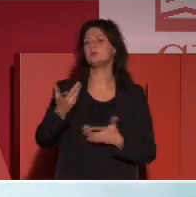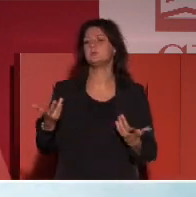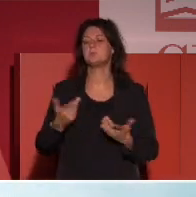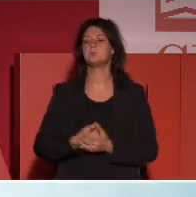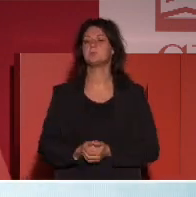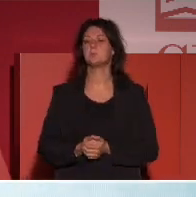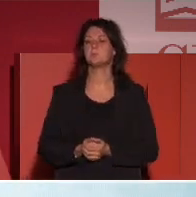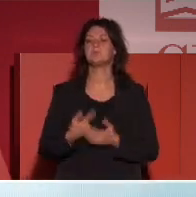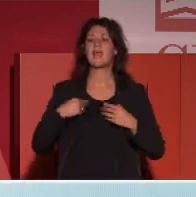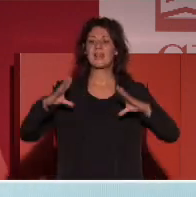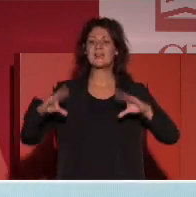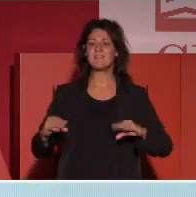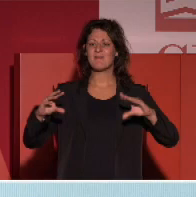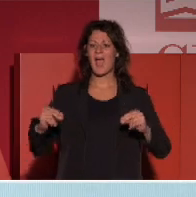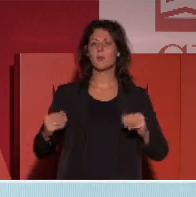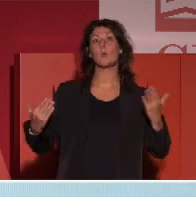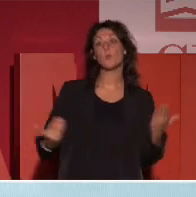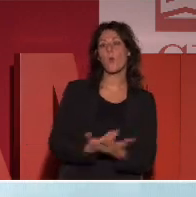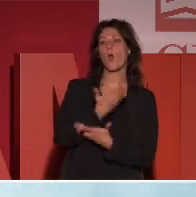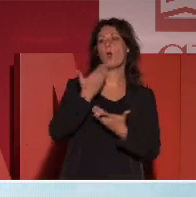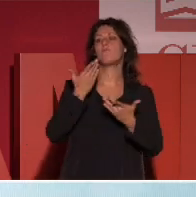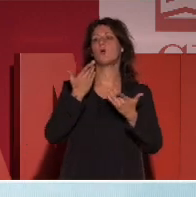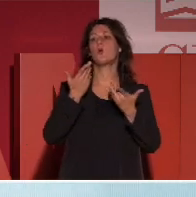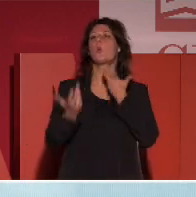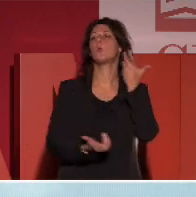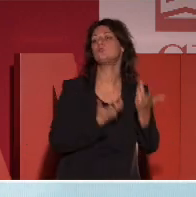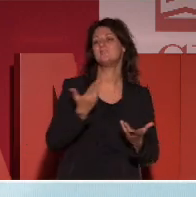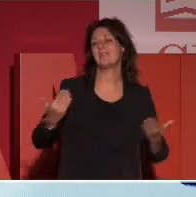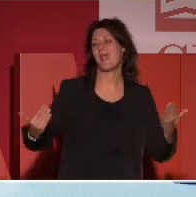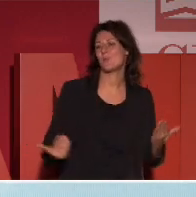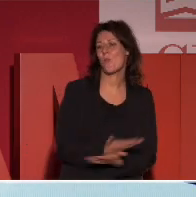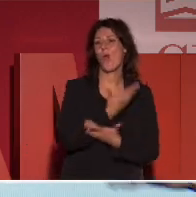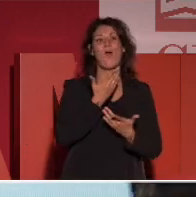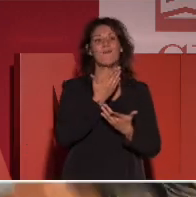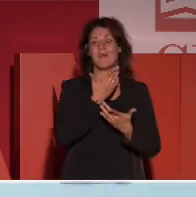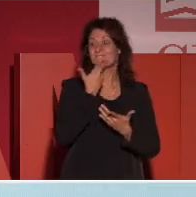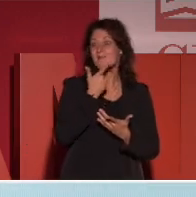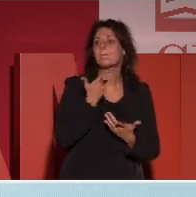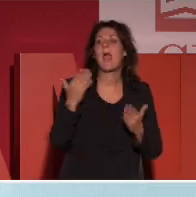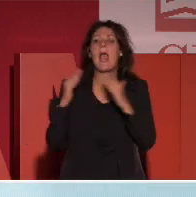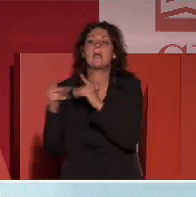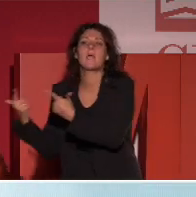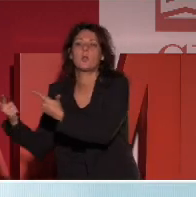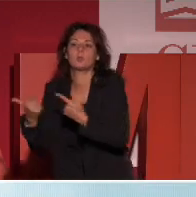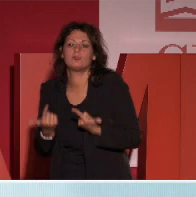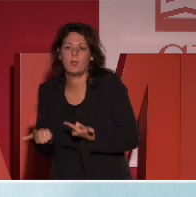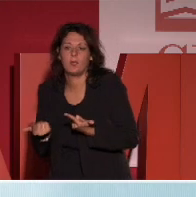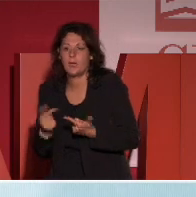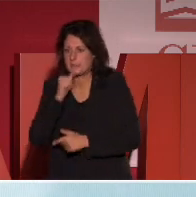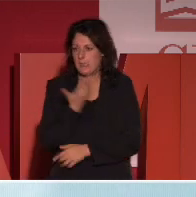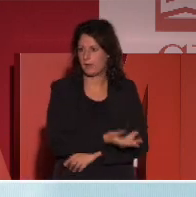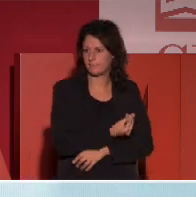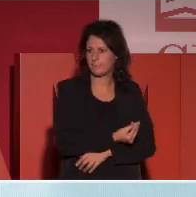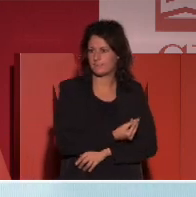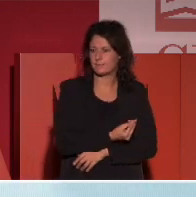divano nuovo piuttosto che dalla cucina di carlo cracco se poi non ho una casa in cui metterla lui allora aveva scritto cosa te ne fai di una casa